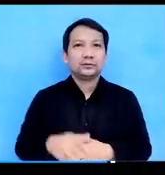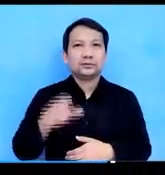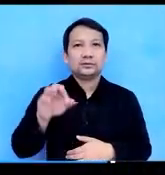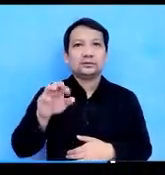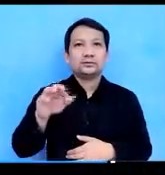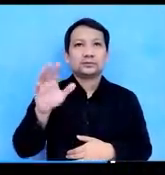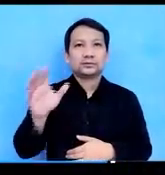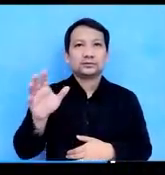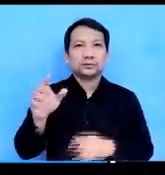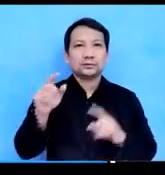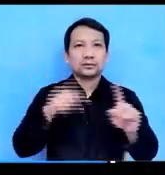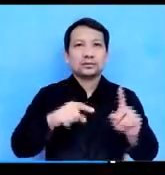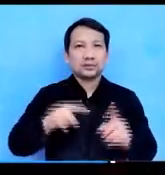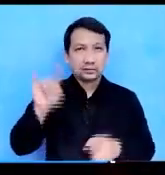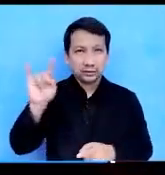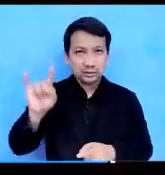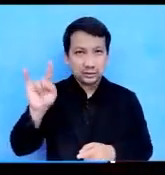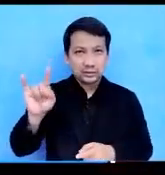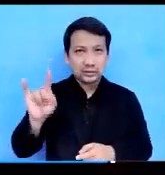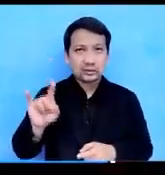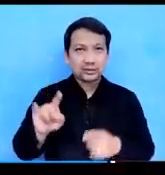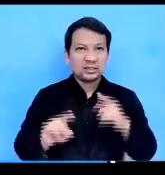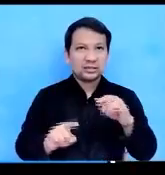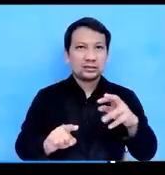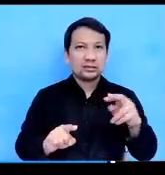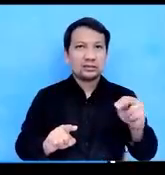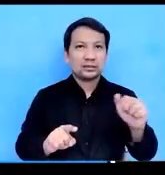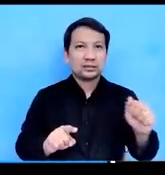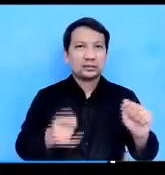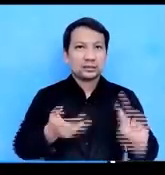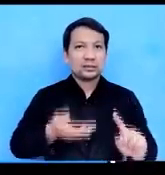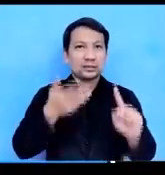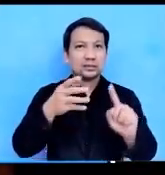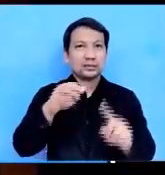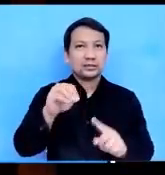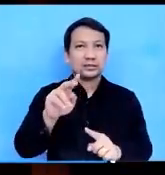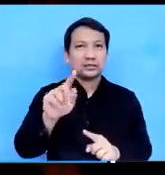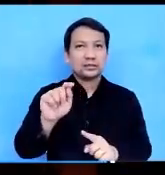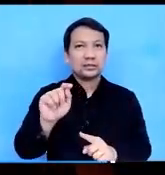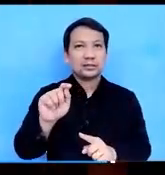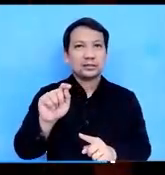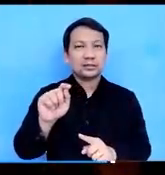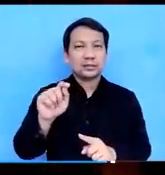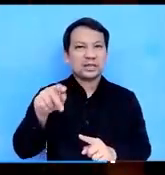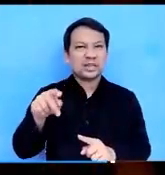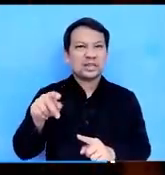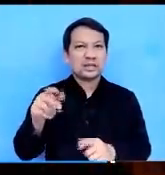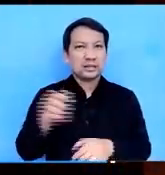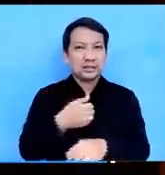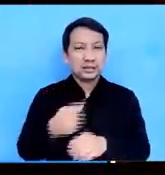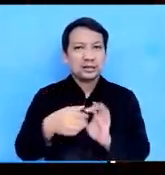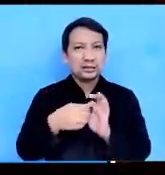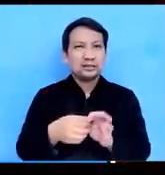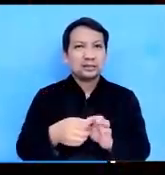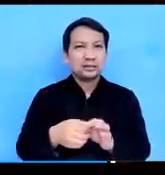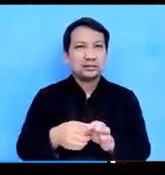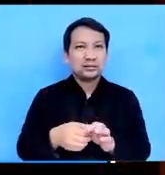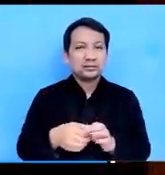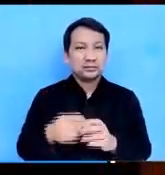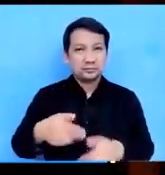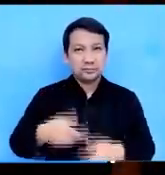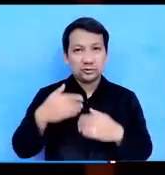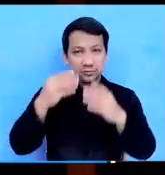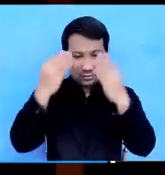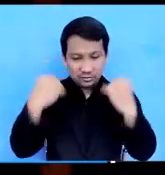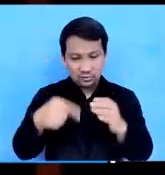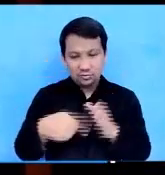1950s nang makilala sa rock and roll scene si Tina hanggang maging isang MTV phenomenon. Nakilala siya sa mga awitin tulad ng Proud Mary, What's Love